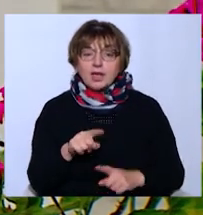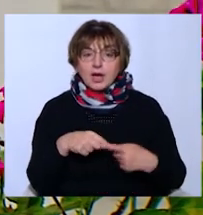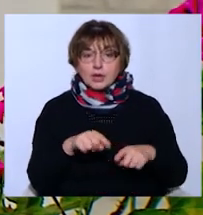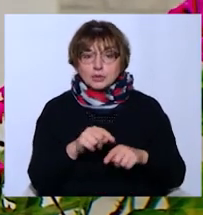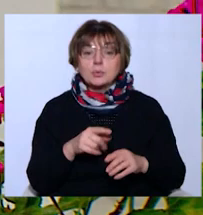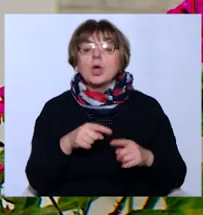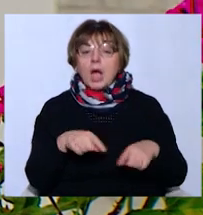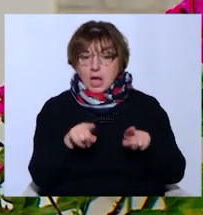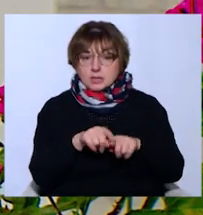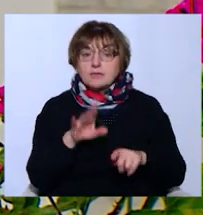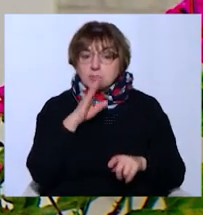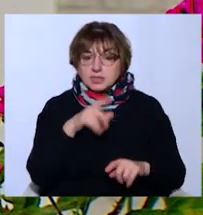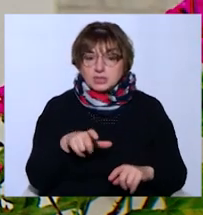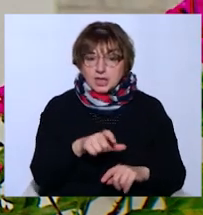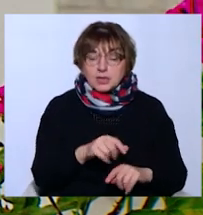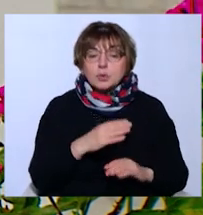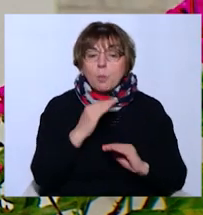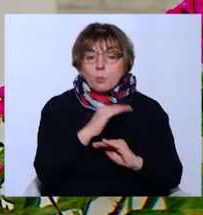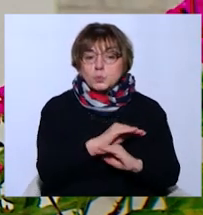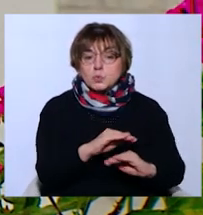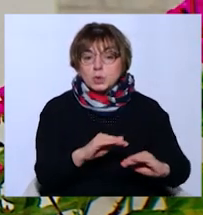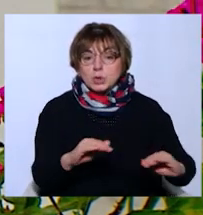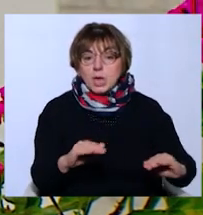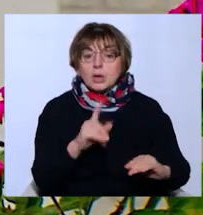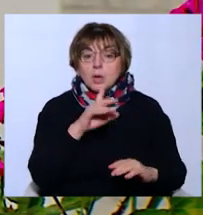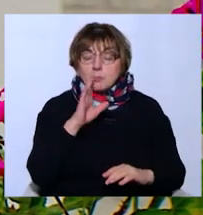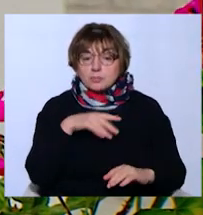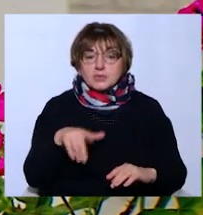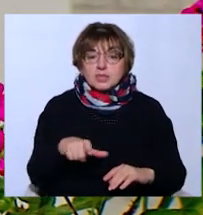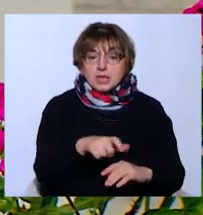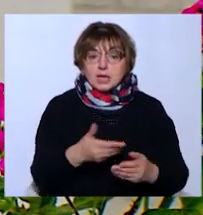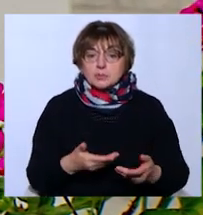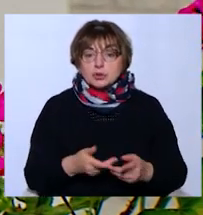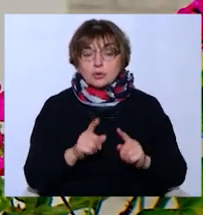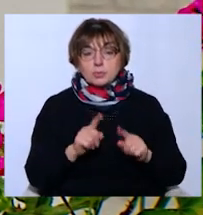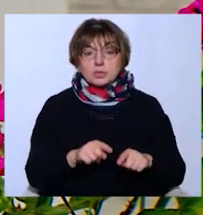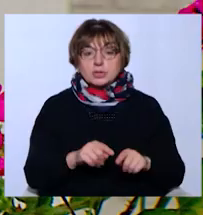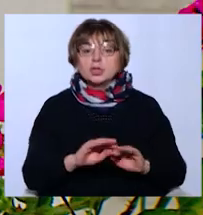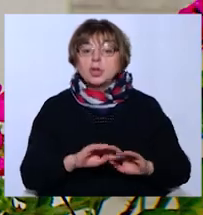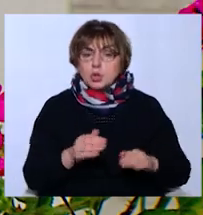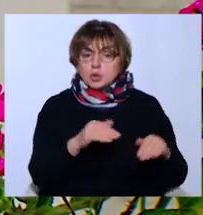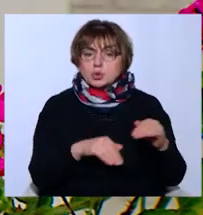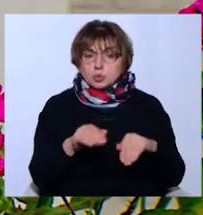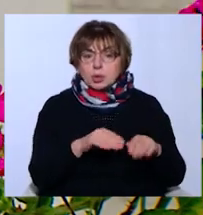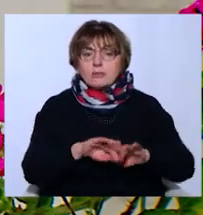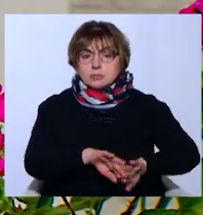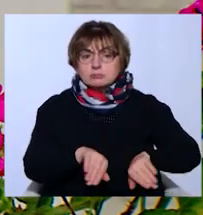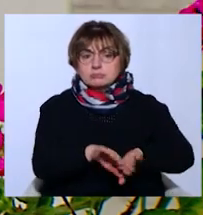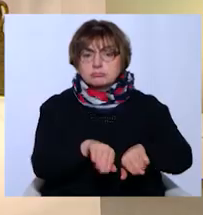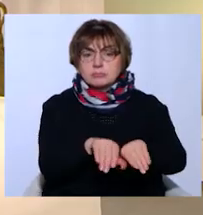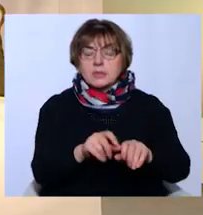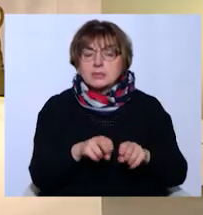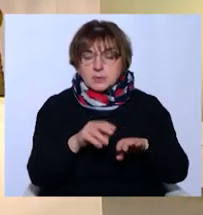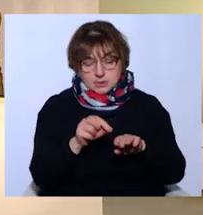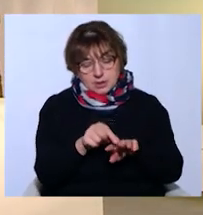თახვებიც ბინადრობენ მდინარეებში, მდორე მდინარეებში უყვარს თახვს ბინადრობა, ისიც ცურავს თათები, დაბკი აქვს მასაც